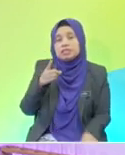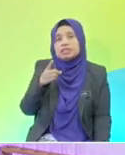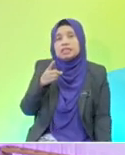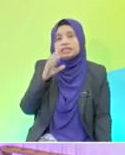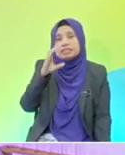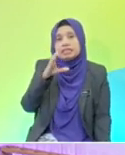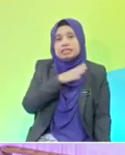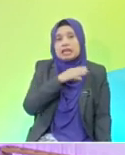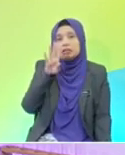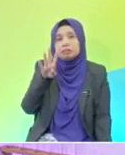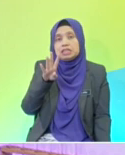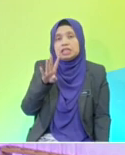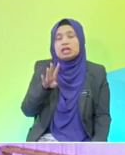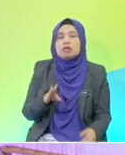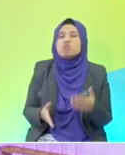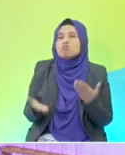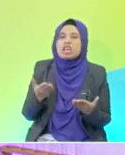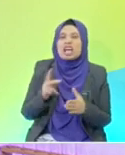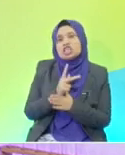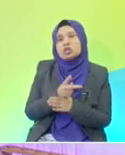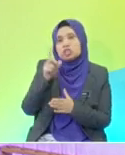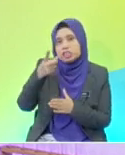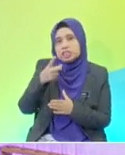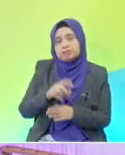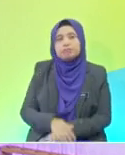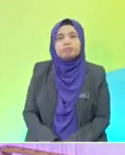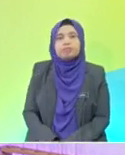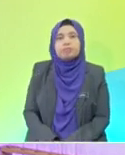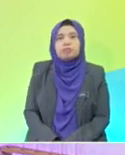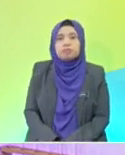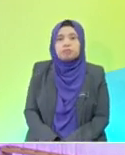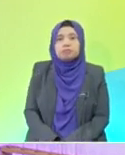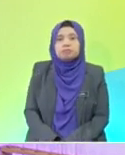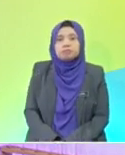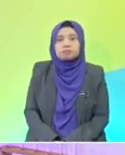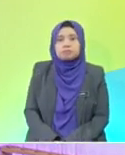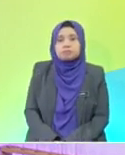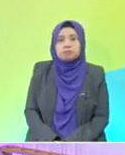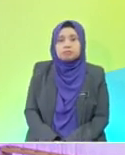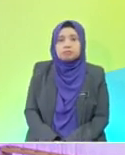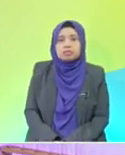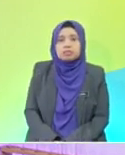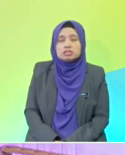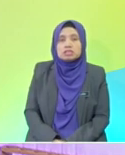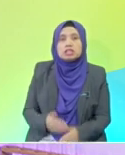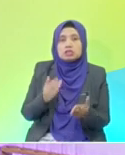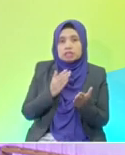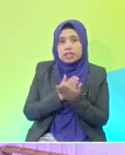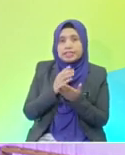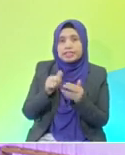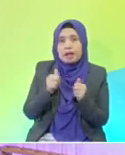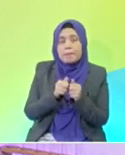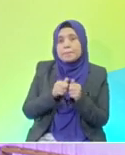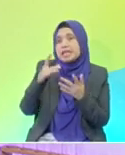itu dianggap sebagai pengacau ataupun pengganggu saja teruskan dengan pilihan